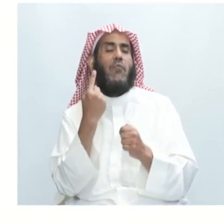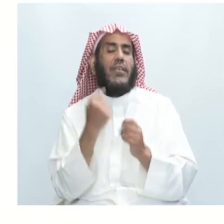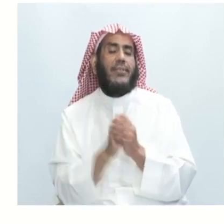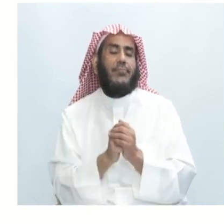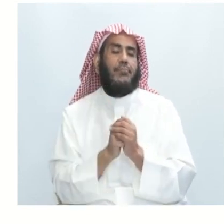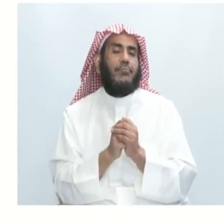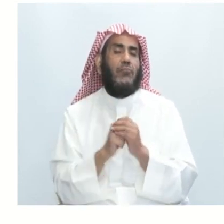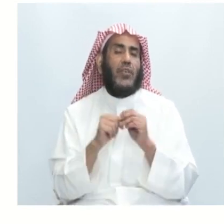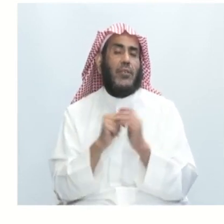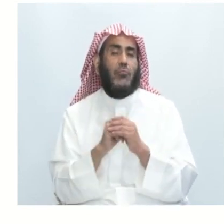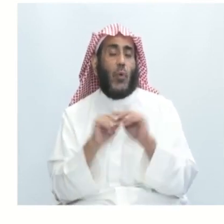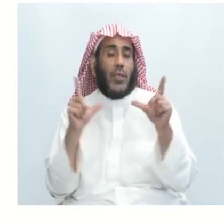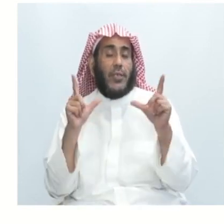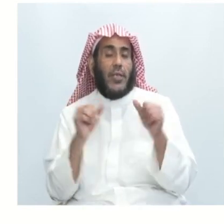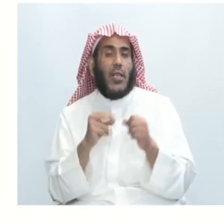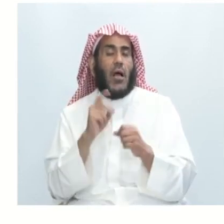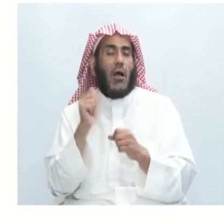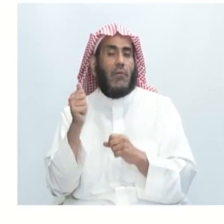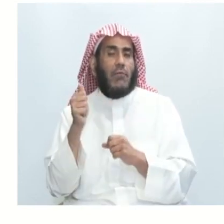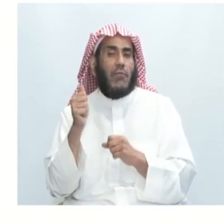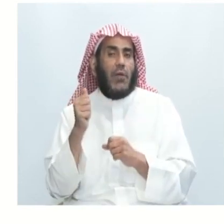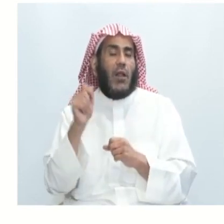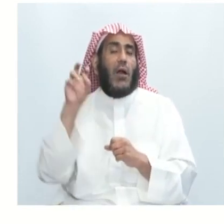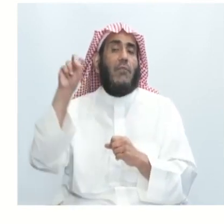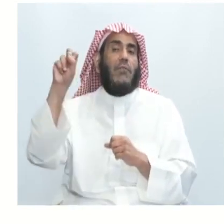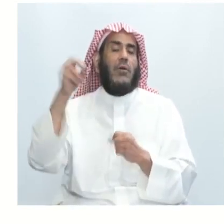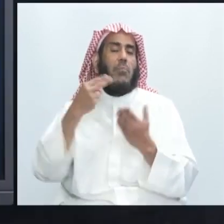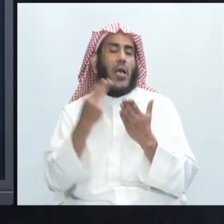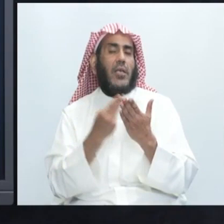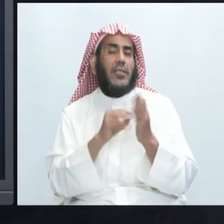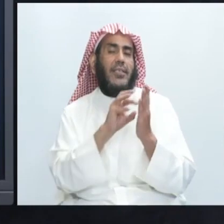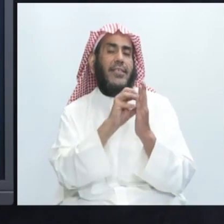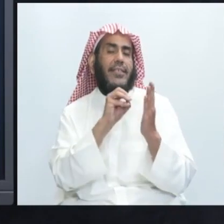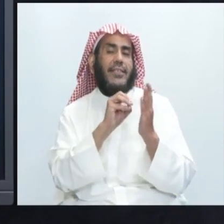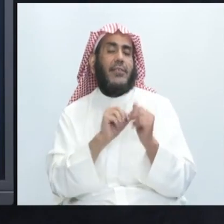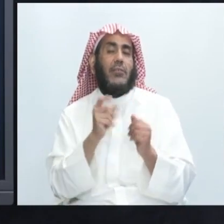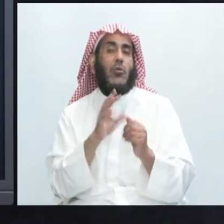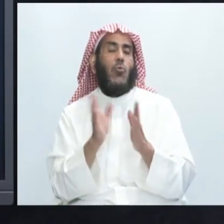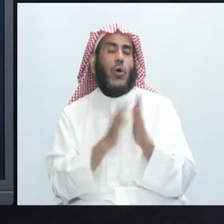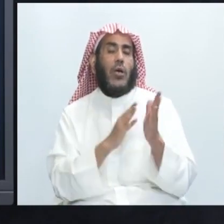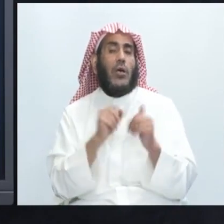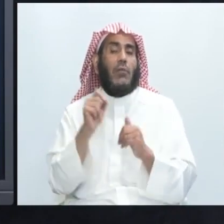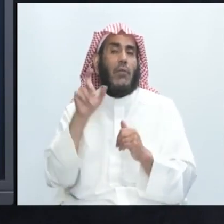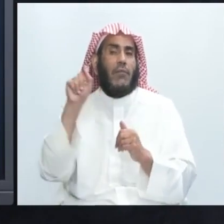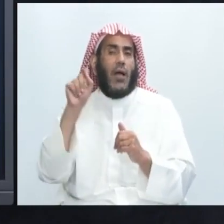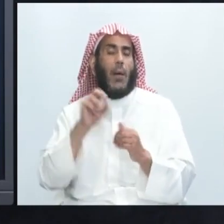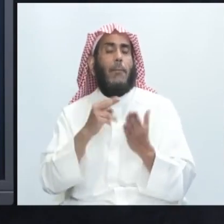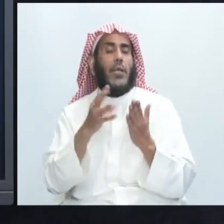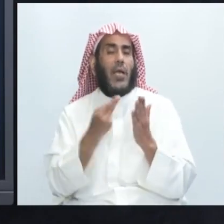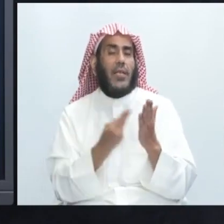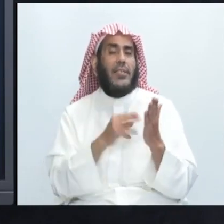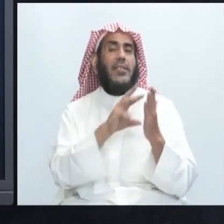في النهايه كالمنفردي اذا هذا هو حرف حرف القاف في خط النسخ وحرف ايضا الفاء في خط النسخ